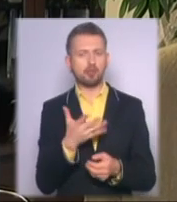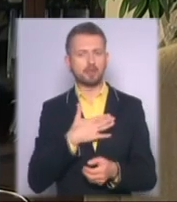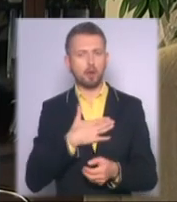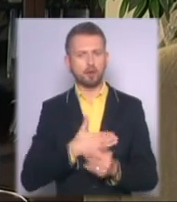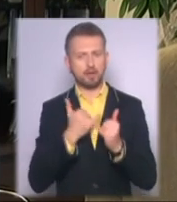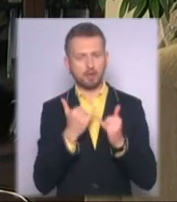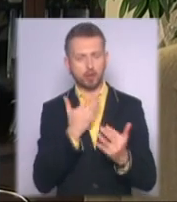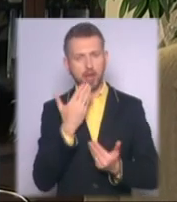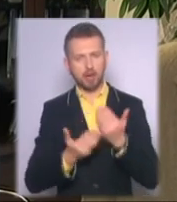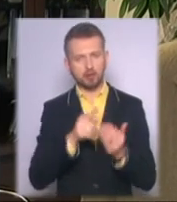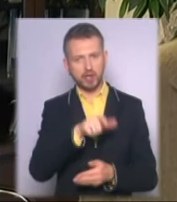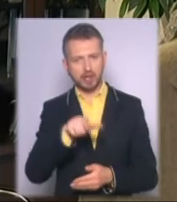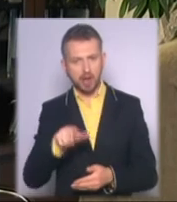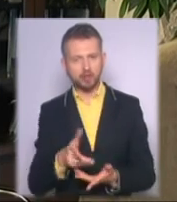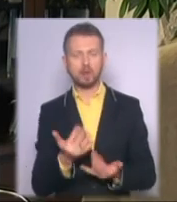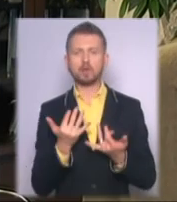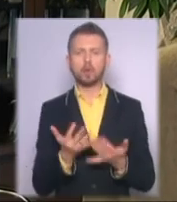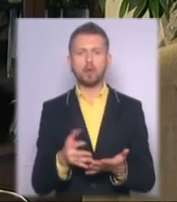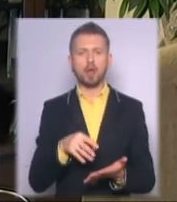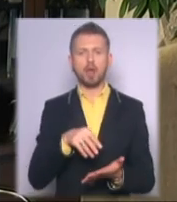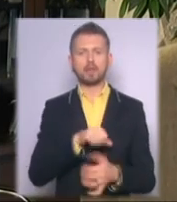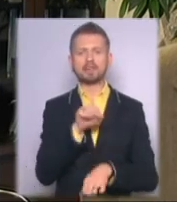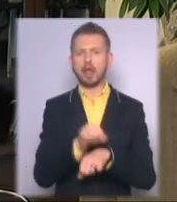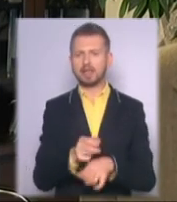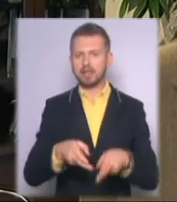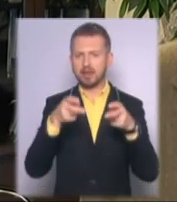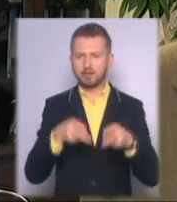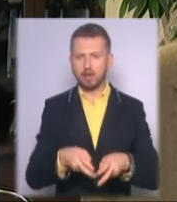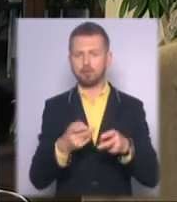удовлетворених звернень громадян, скільки стоїть ліфтів, скільки там,